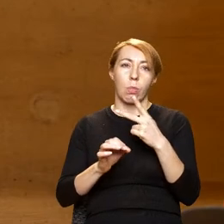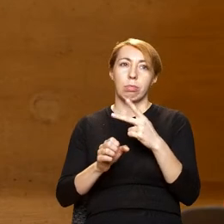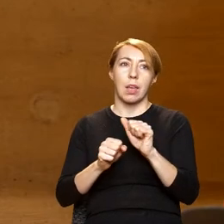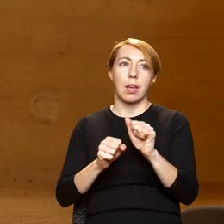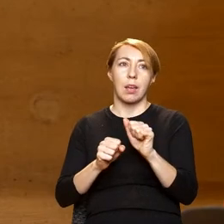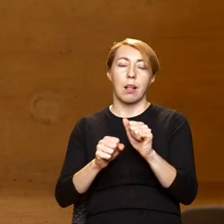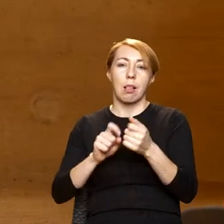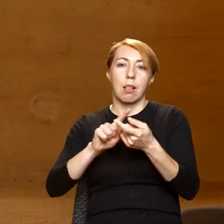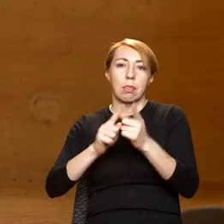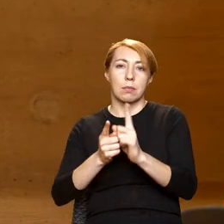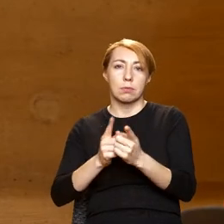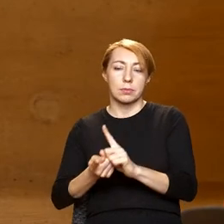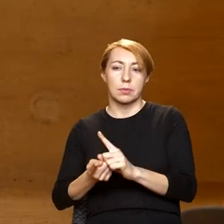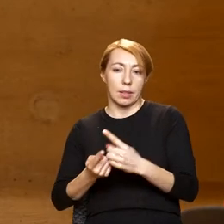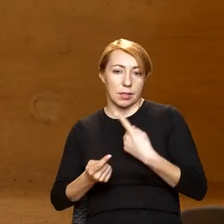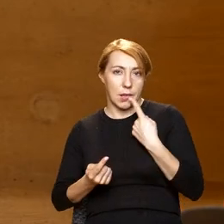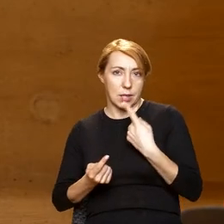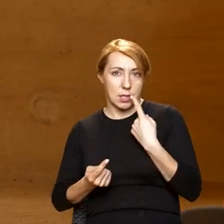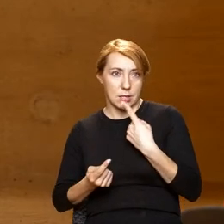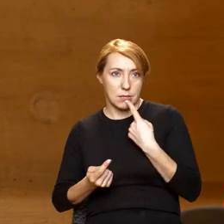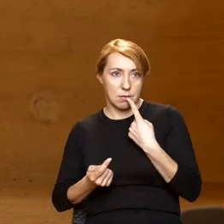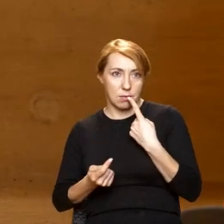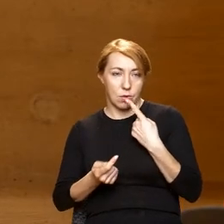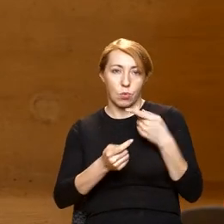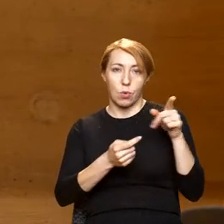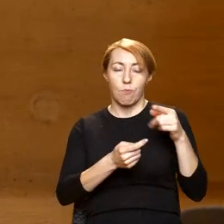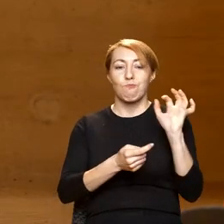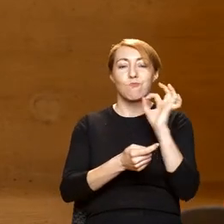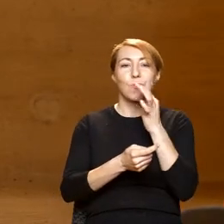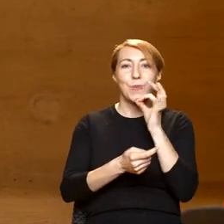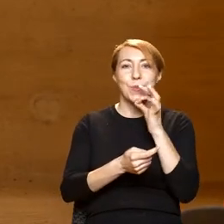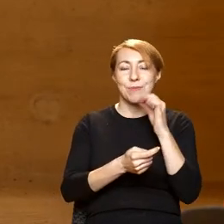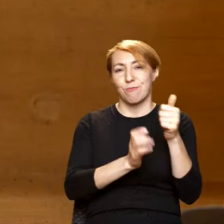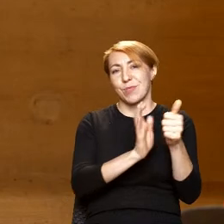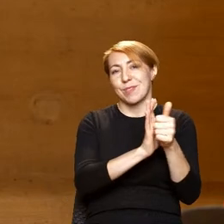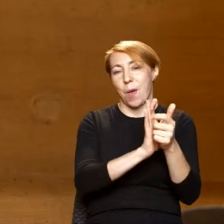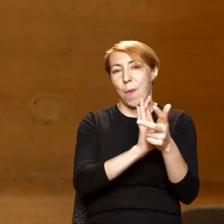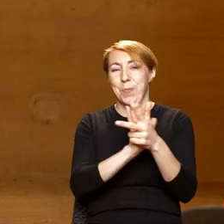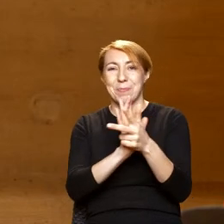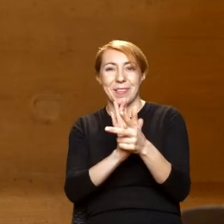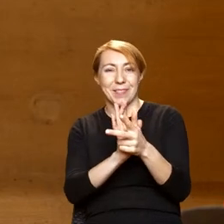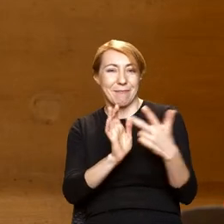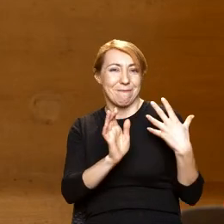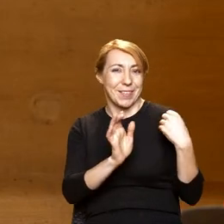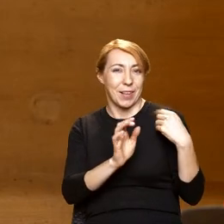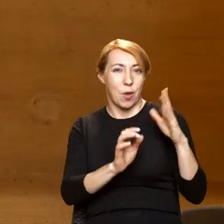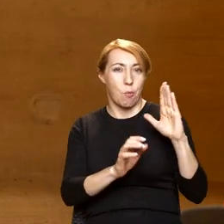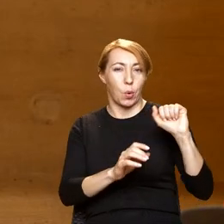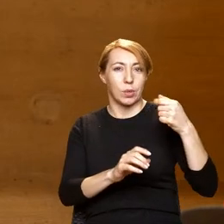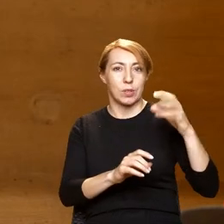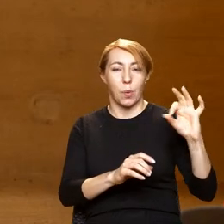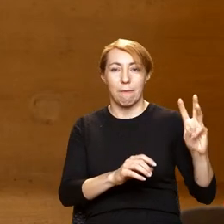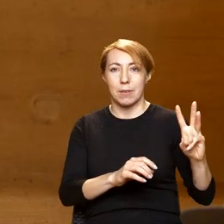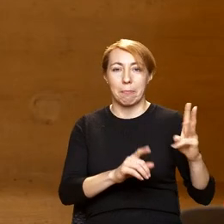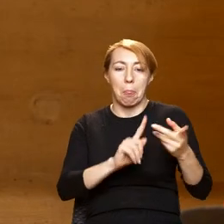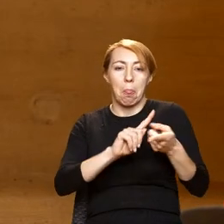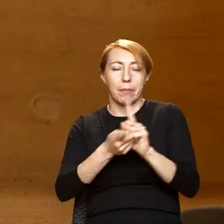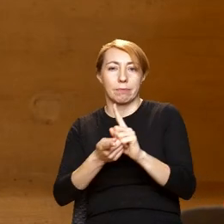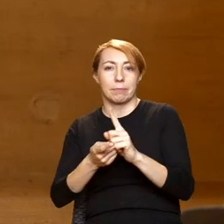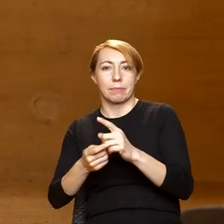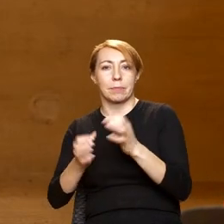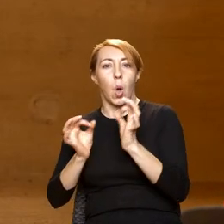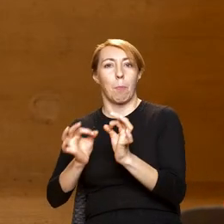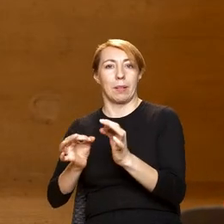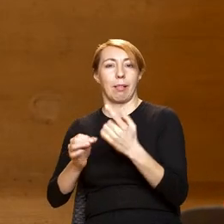przerabianie języka, którym pisał młody 16-18-letni Bronisław, na współcześnie obowiązujący.